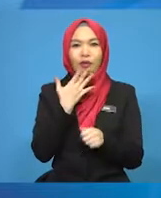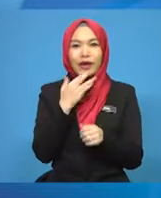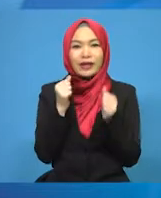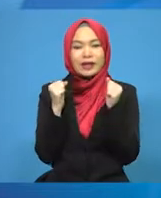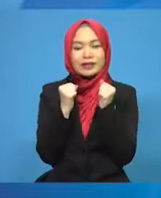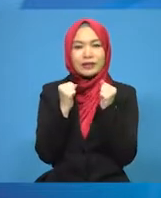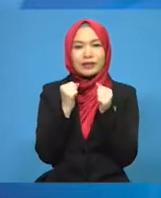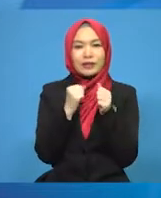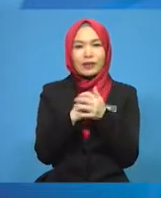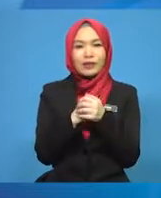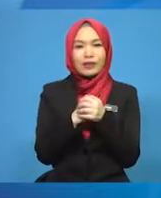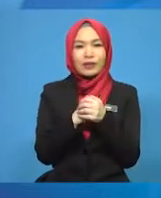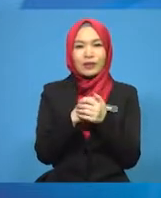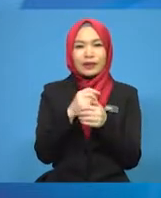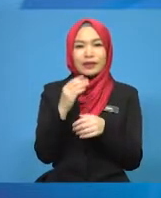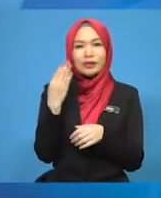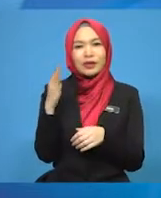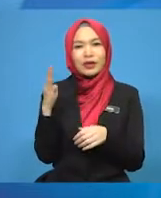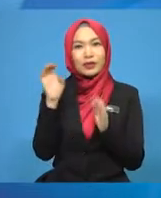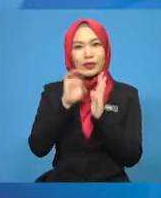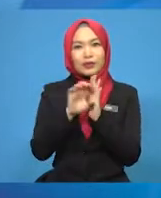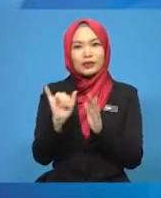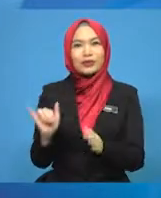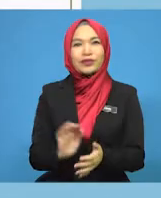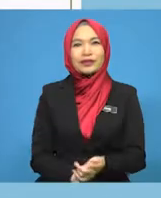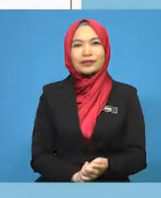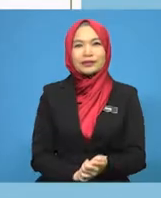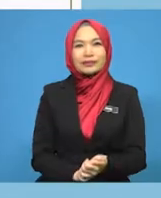yang kedua, iaitu warna jingga.